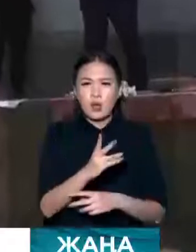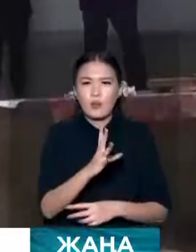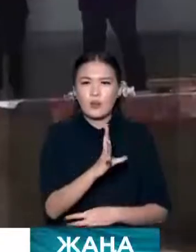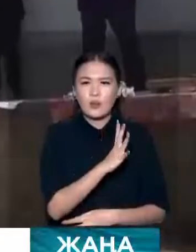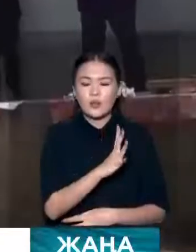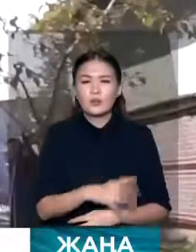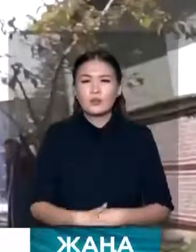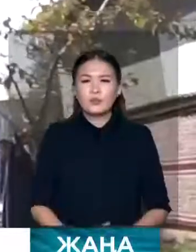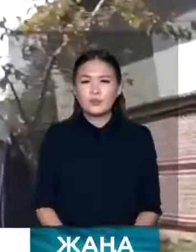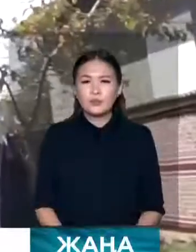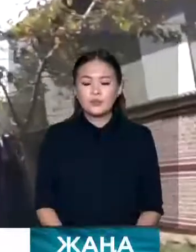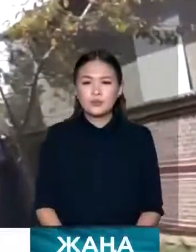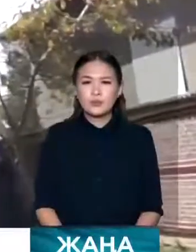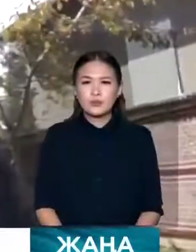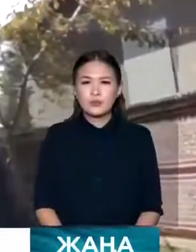берген.